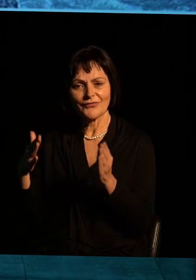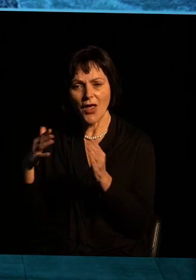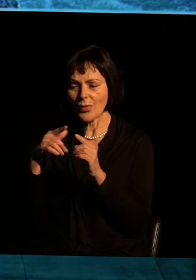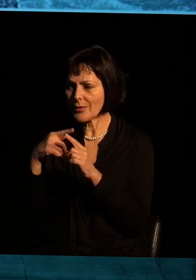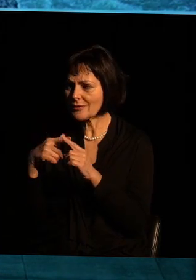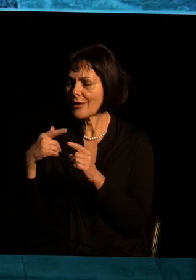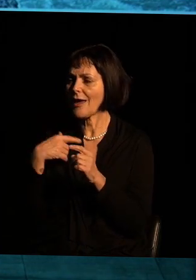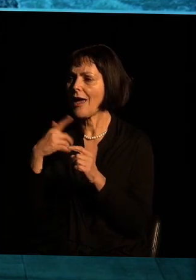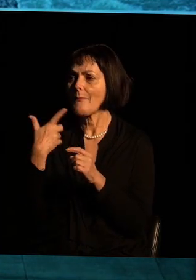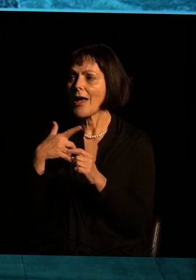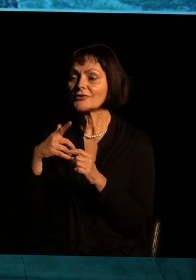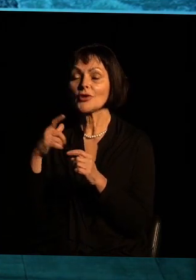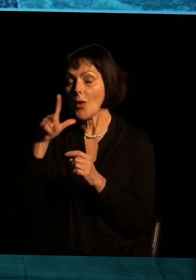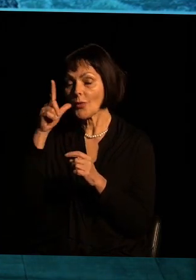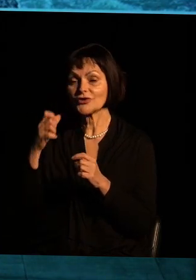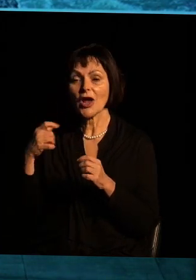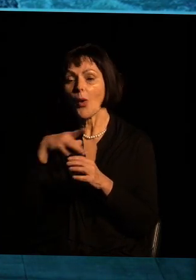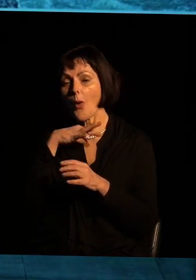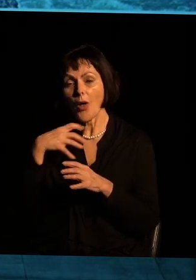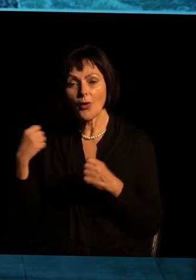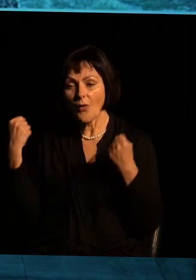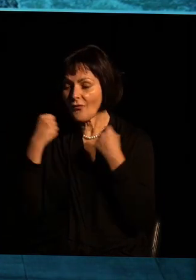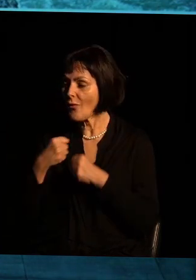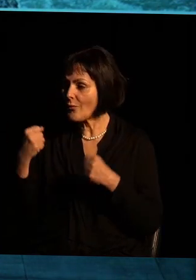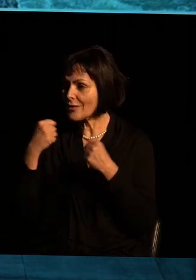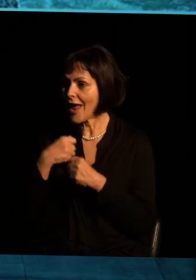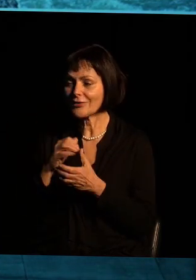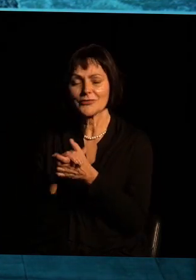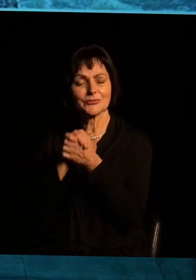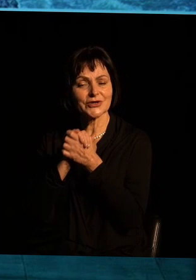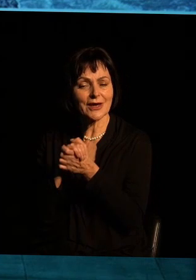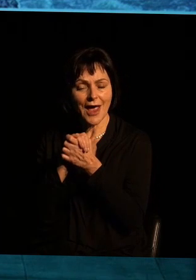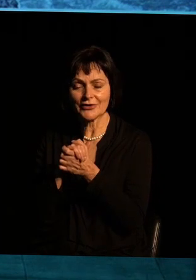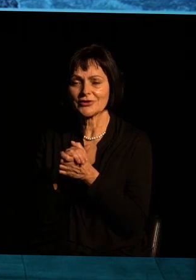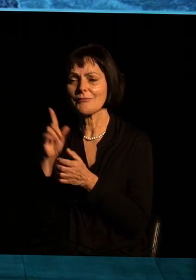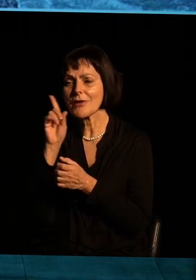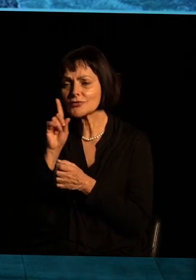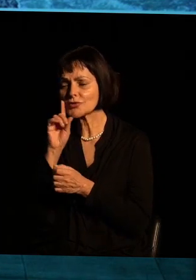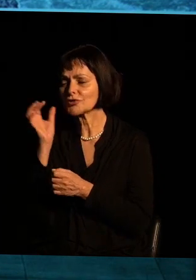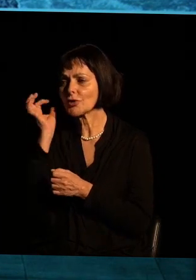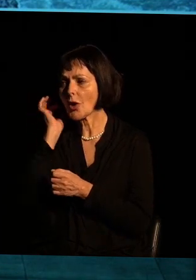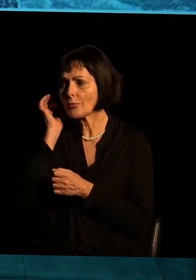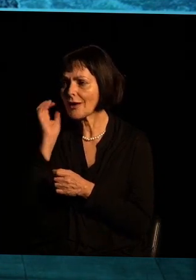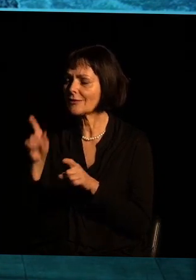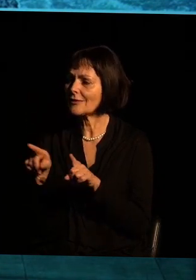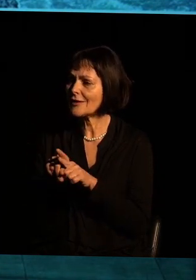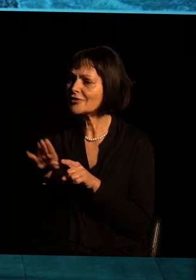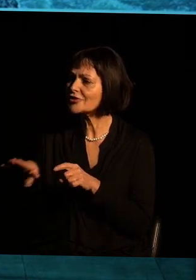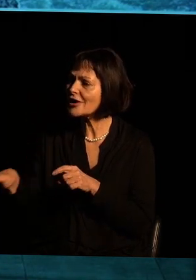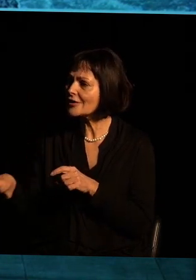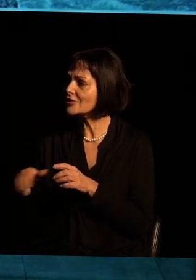ludzie bardzo fajnie poubierani, bardzo przyjaźni, zarówno no, mężczyźni, kobiety, jak i